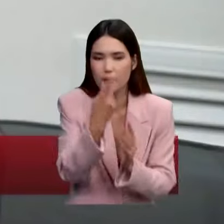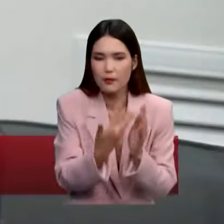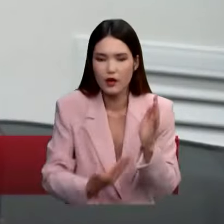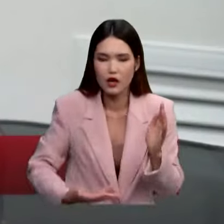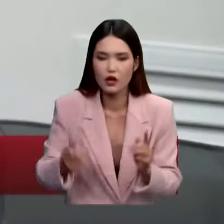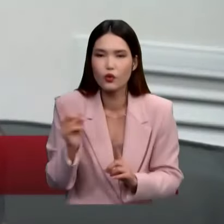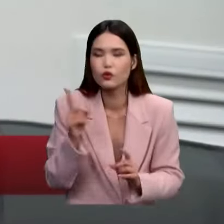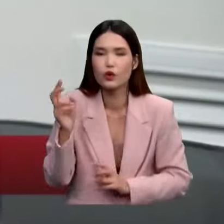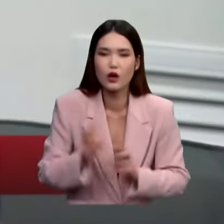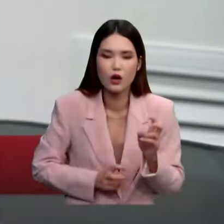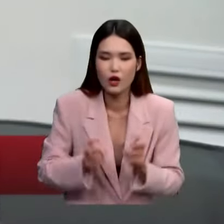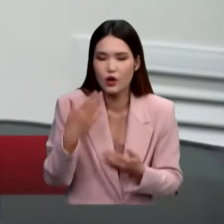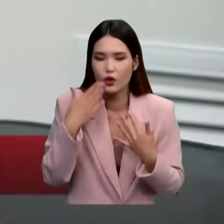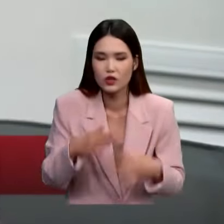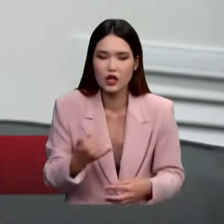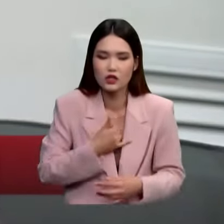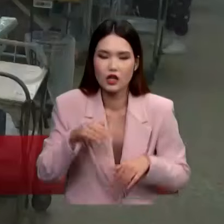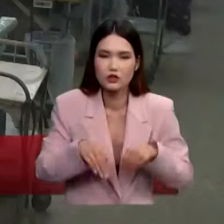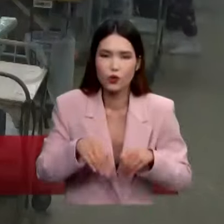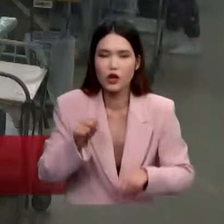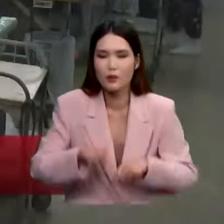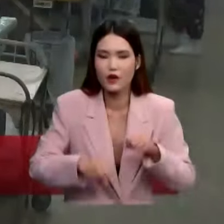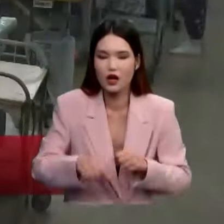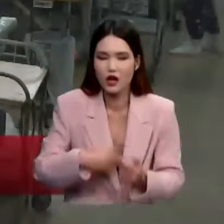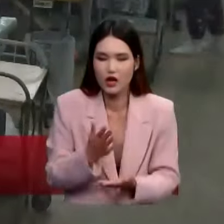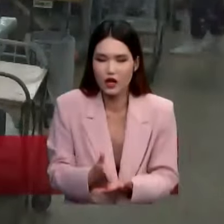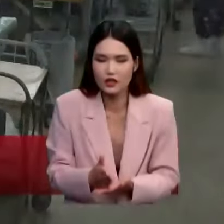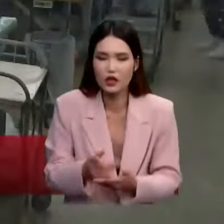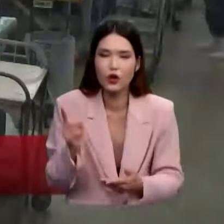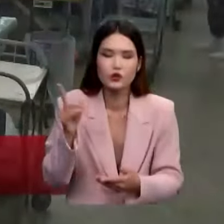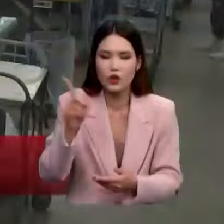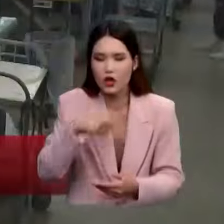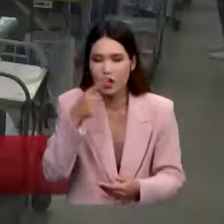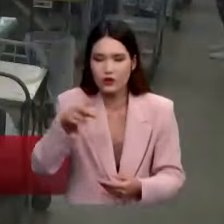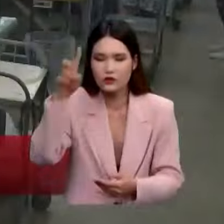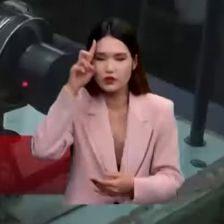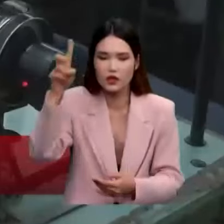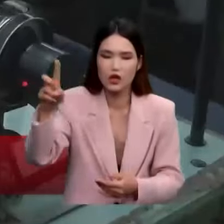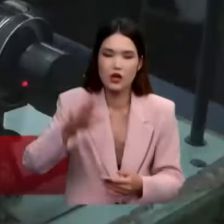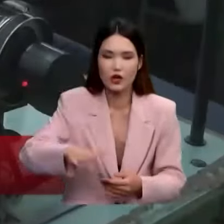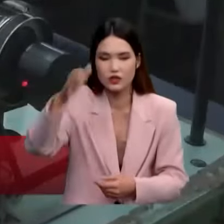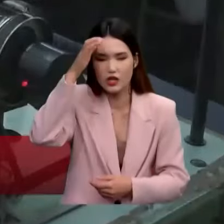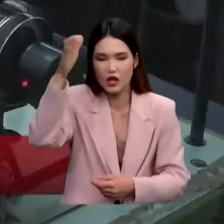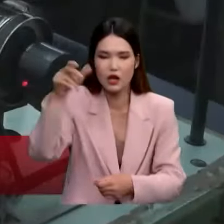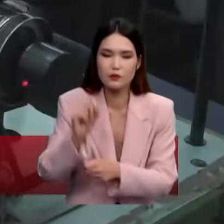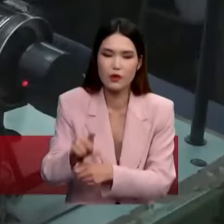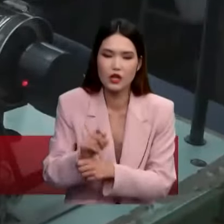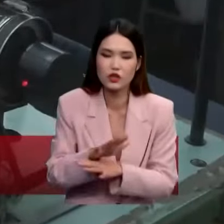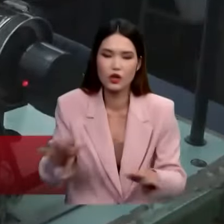что производственная мощность наша колледжа позволяет. В управлении образования говорят, что в государственном образовательном заказе